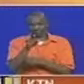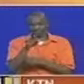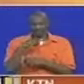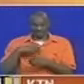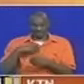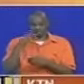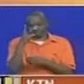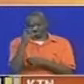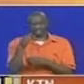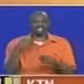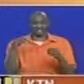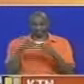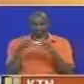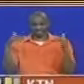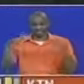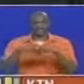ولحضوري سمينه هيو